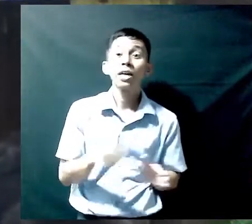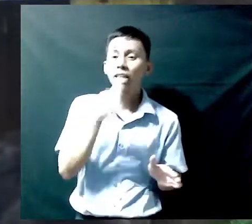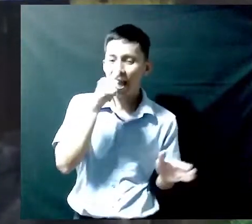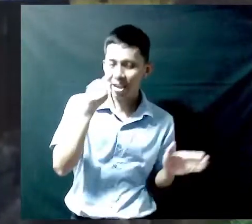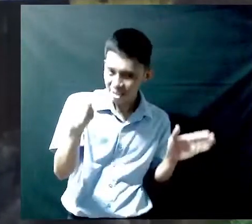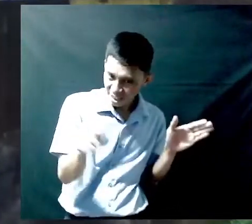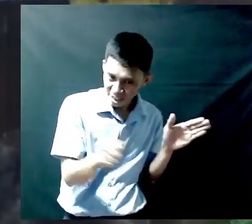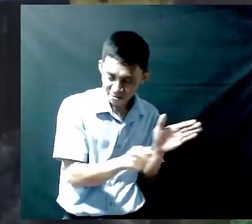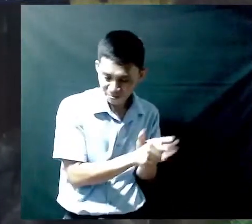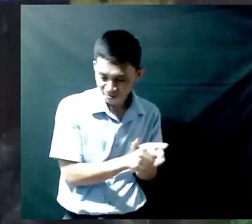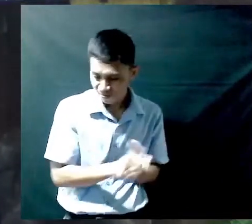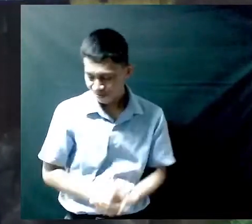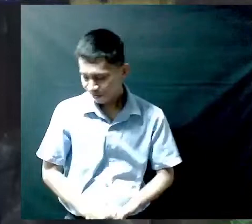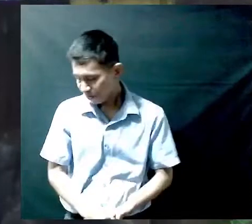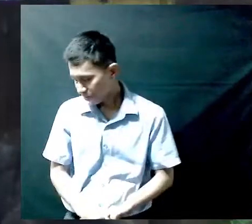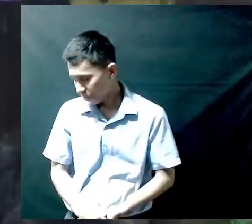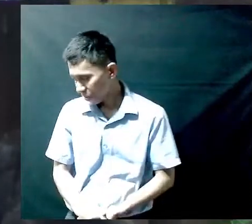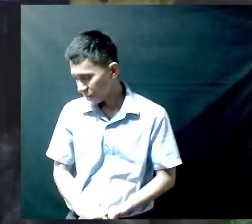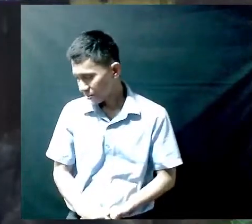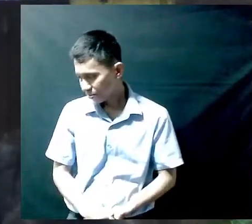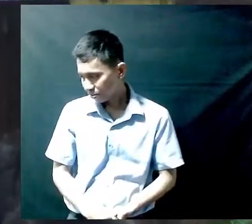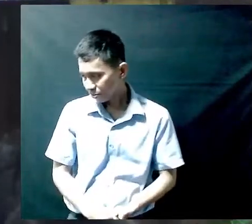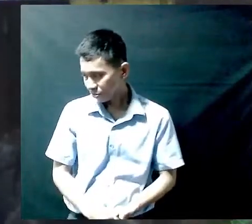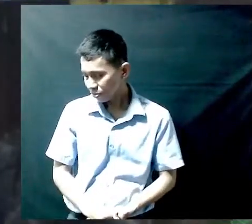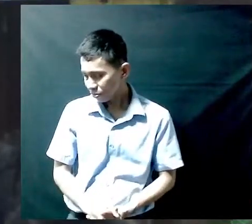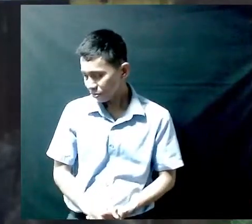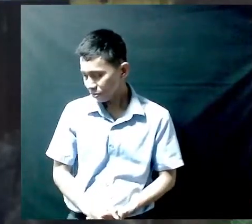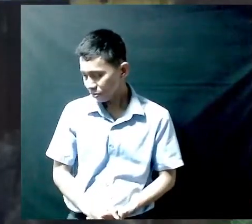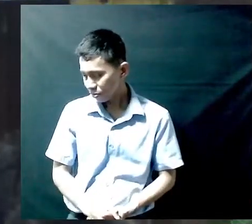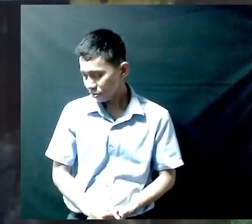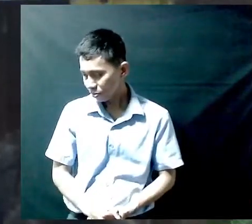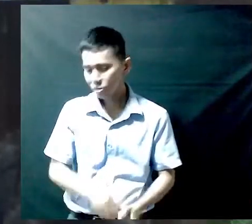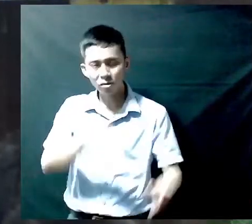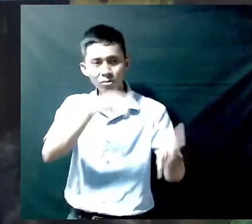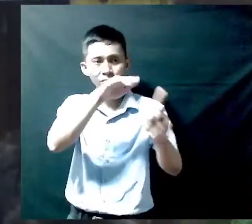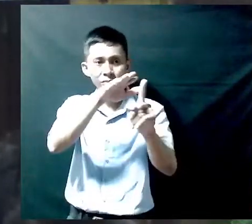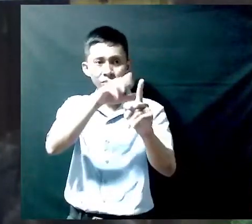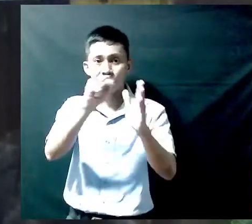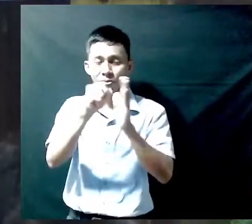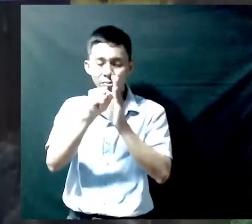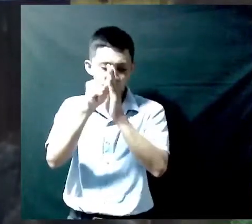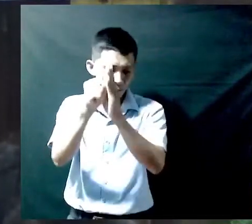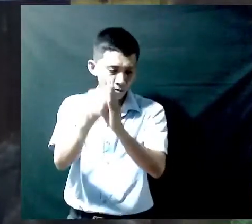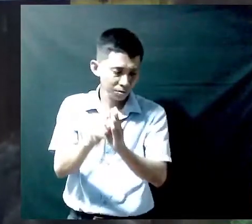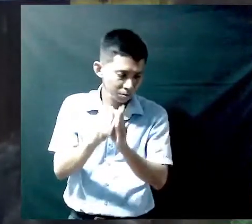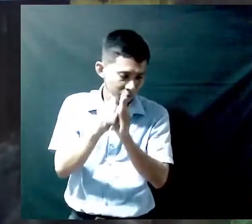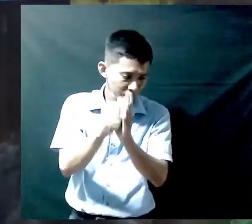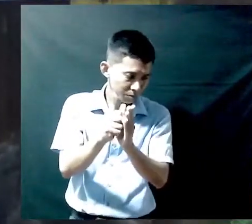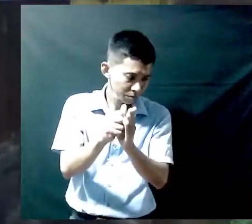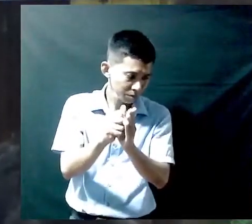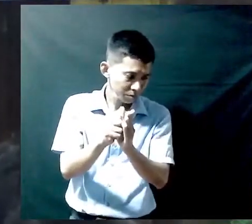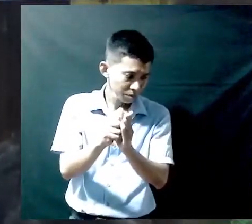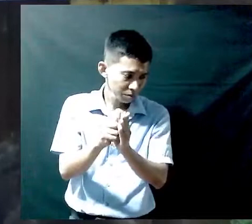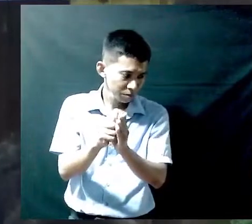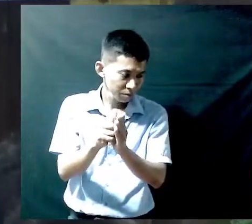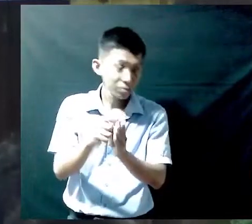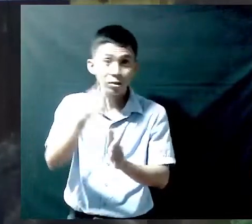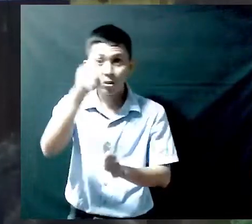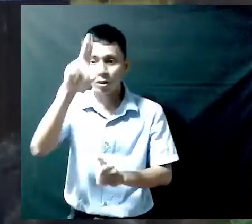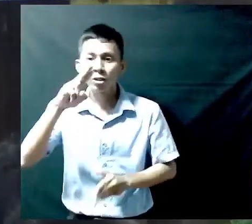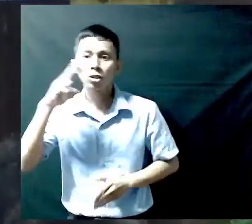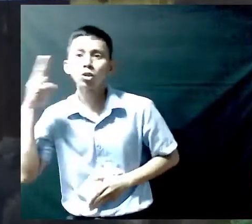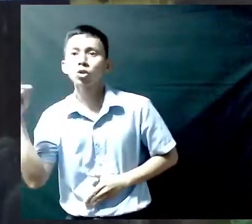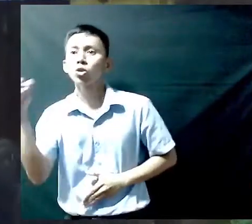lang. May nakita siya kay Samuel na naging daan para gamitin si Samuel ni Lord.